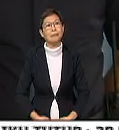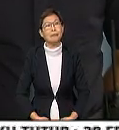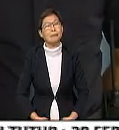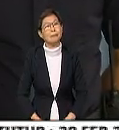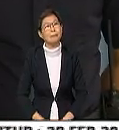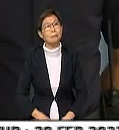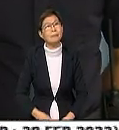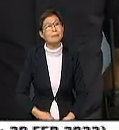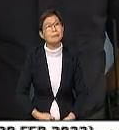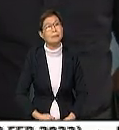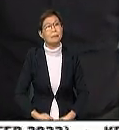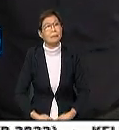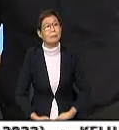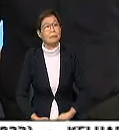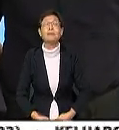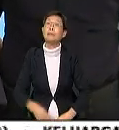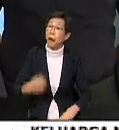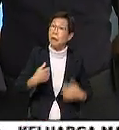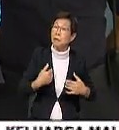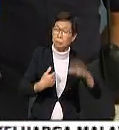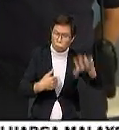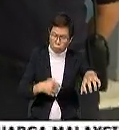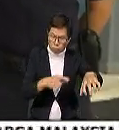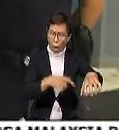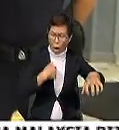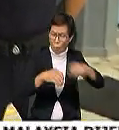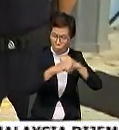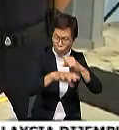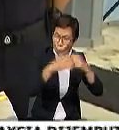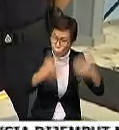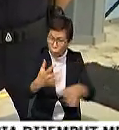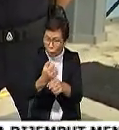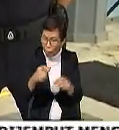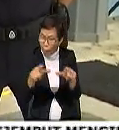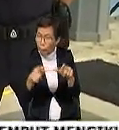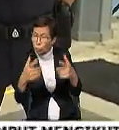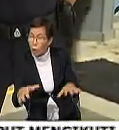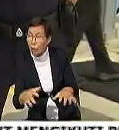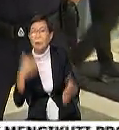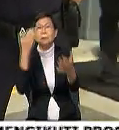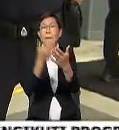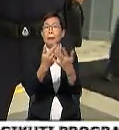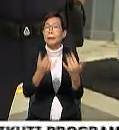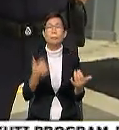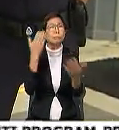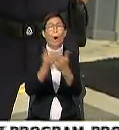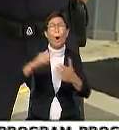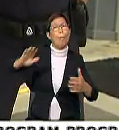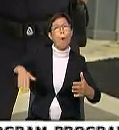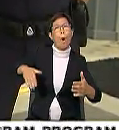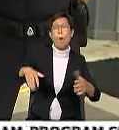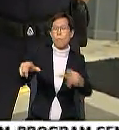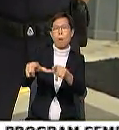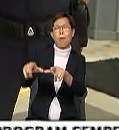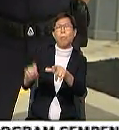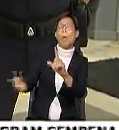Ada tempat yang ada macam kempen-kempen tu, dah ada yang dapatkan permit ke? Setakat ini kita boleh belum lagi menerima